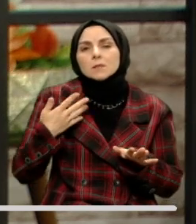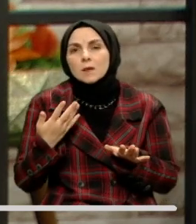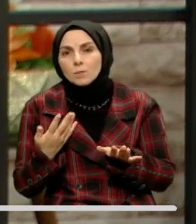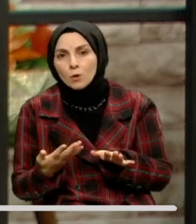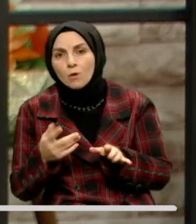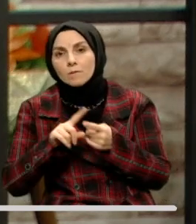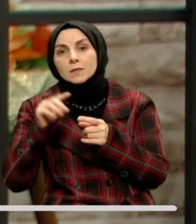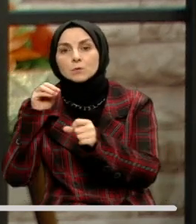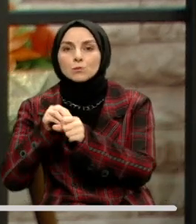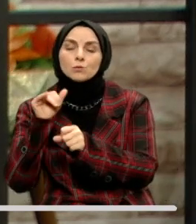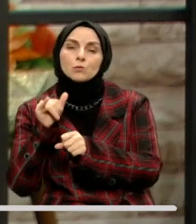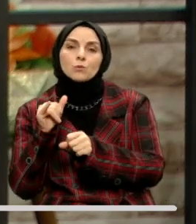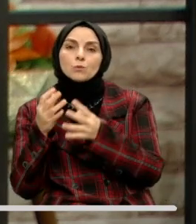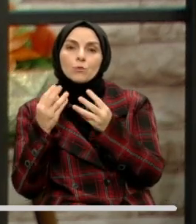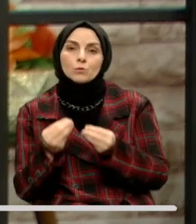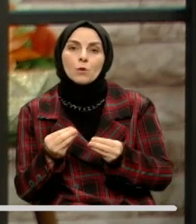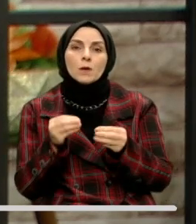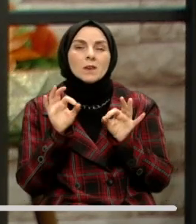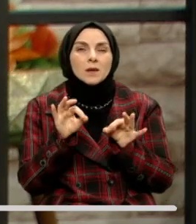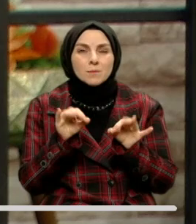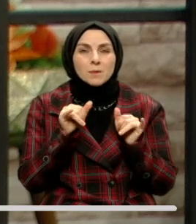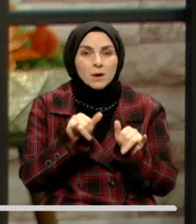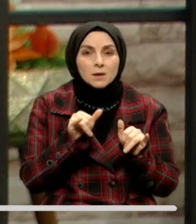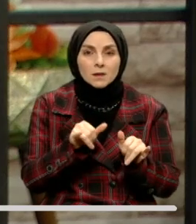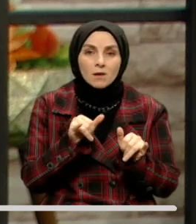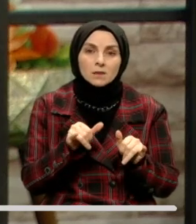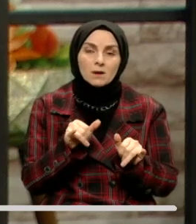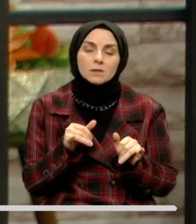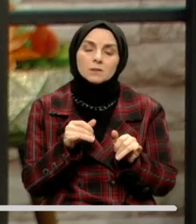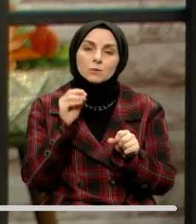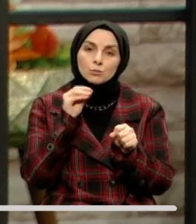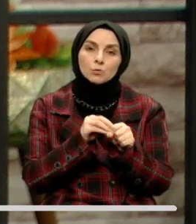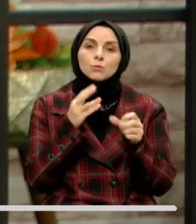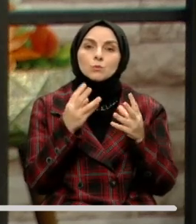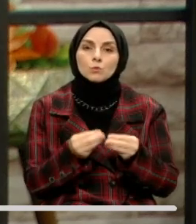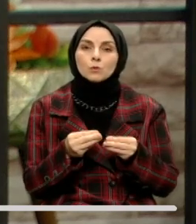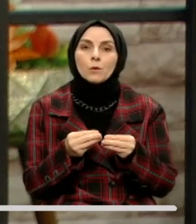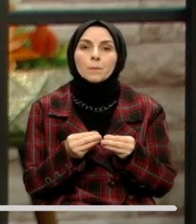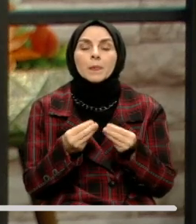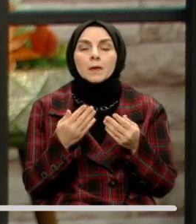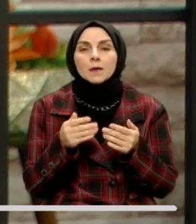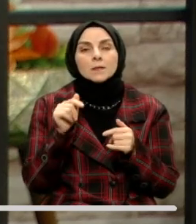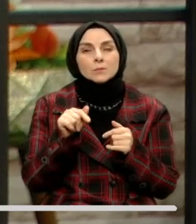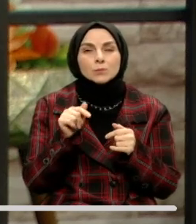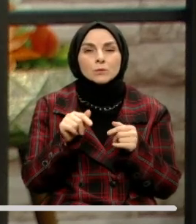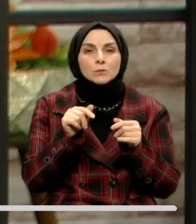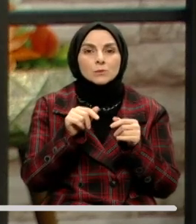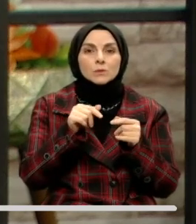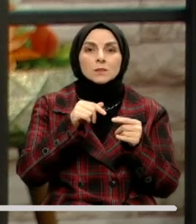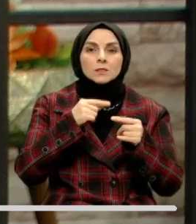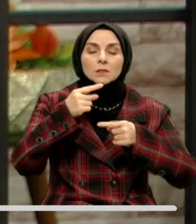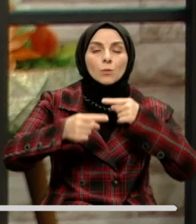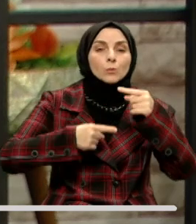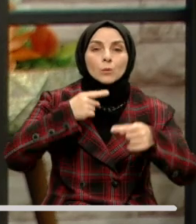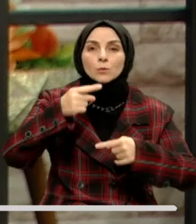sonuç kötü geliyor. Çalışamıyorum. Ya hocam çalışamıyorum, istiyorum tamam ama olmuyor. Dolayısıyla bu kısır döngüden çıkacak